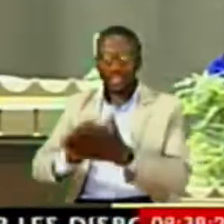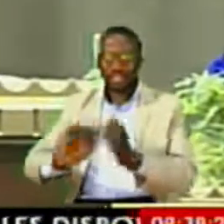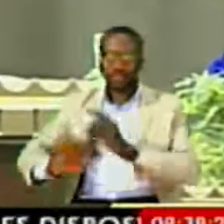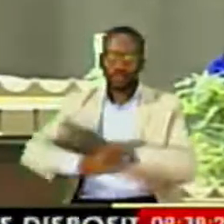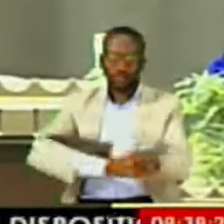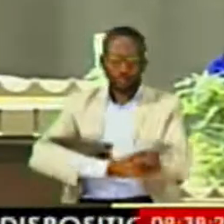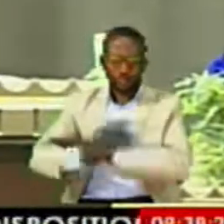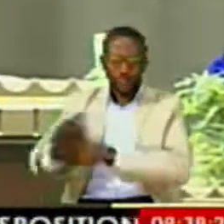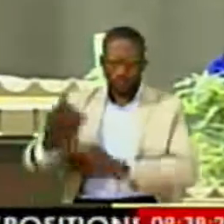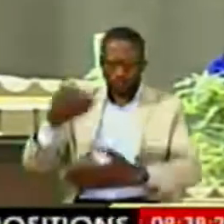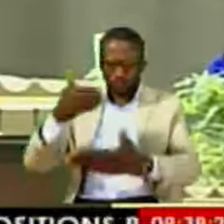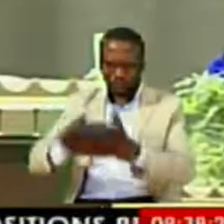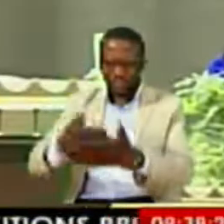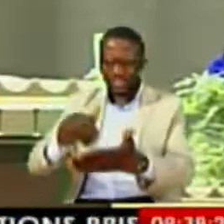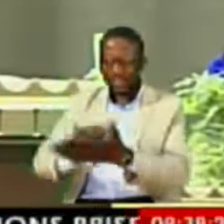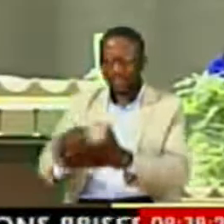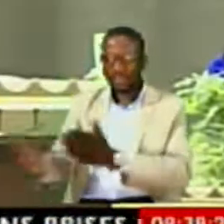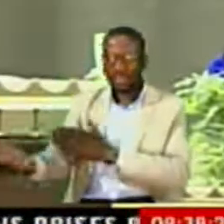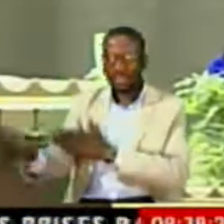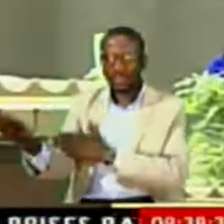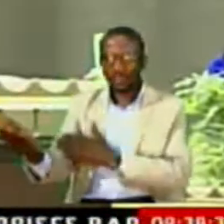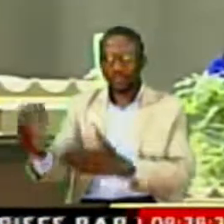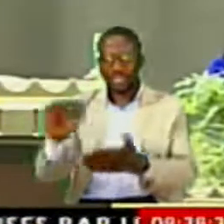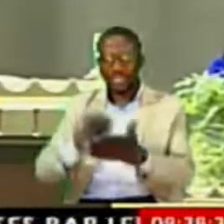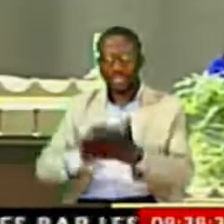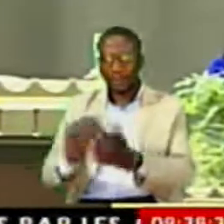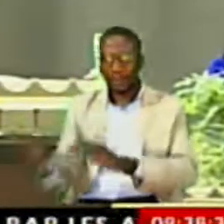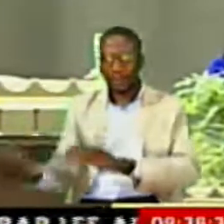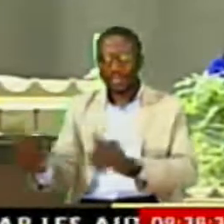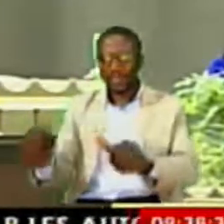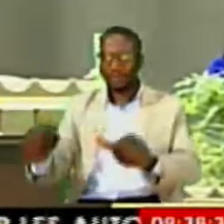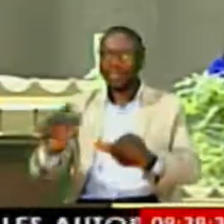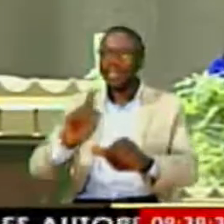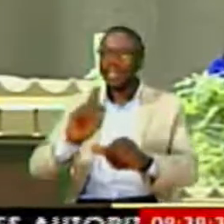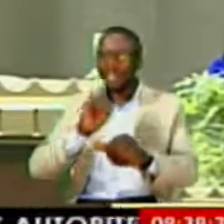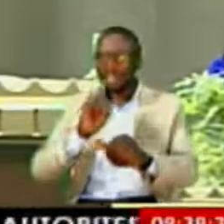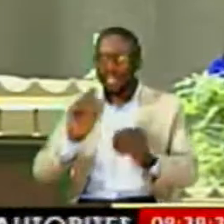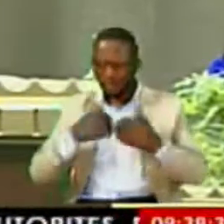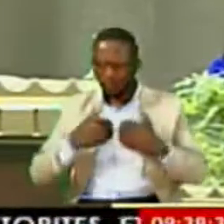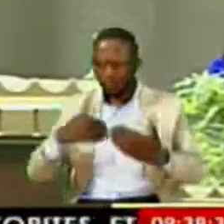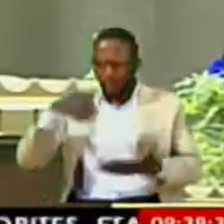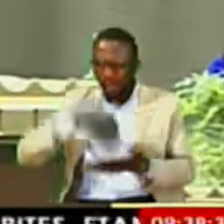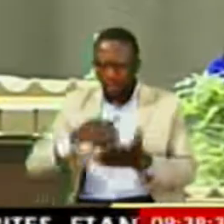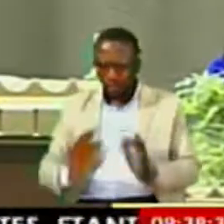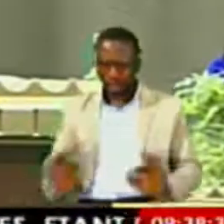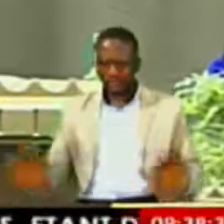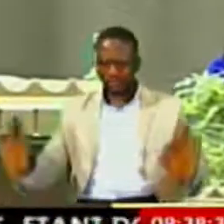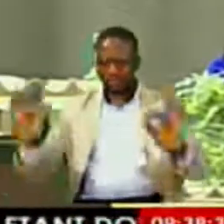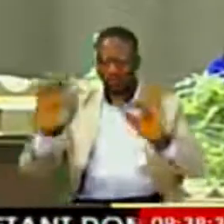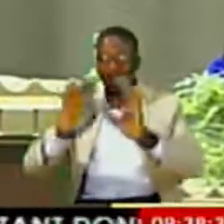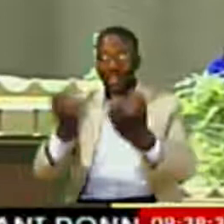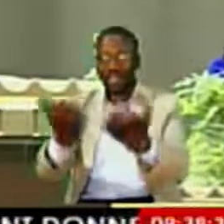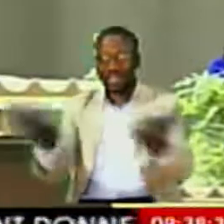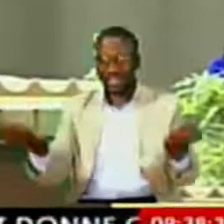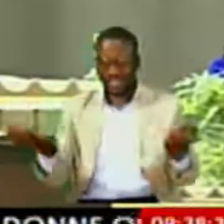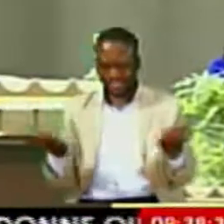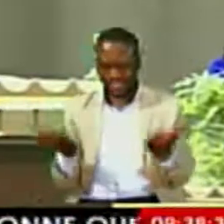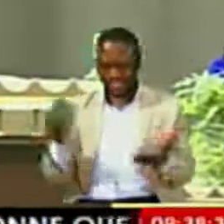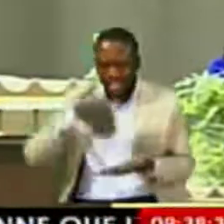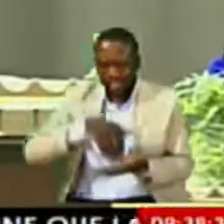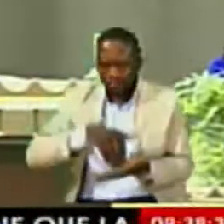ce matin, ce baptême reste valable pour l'église du